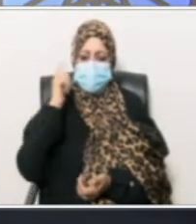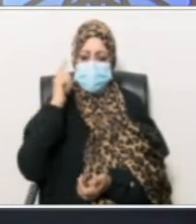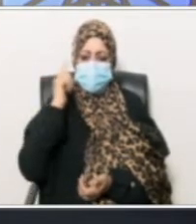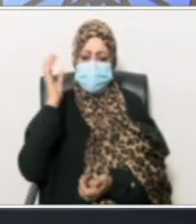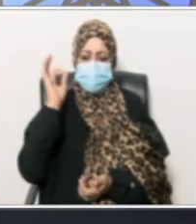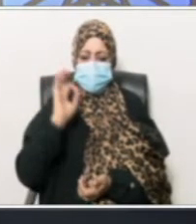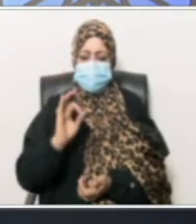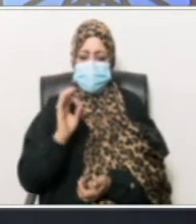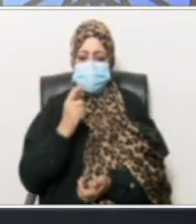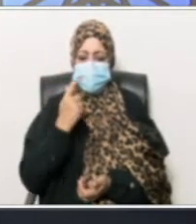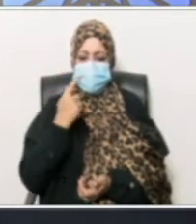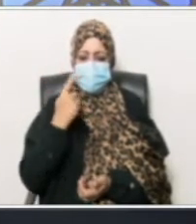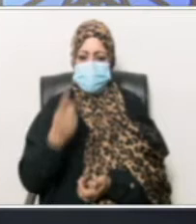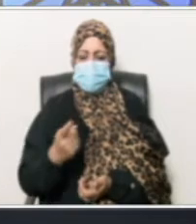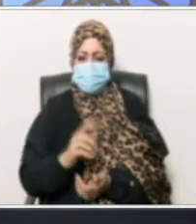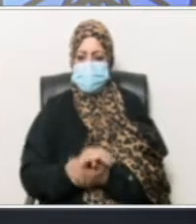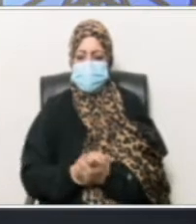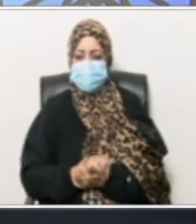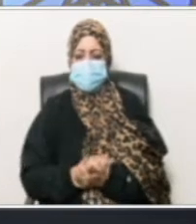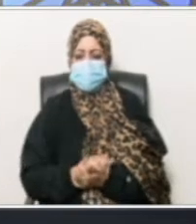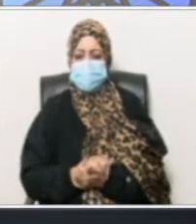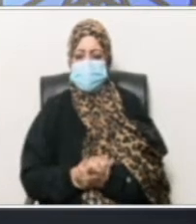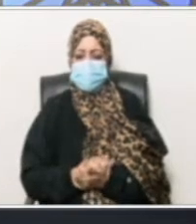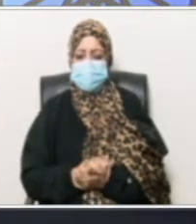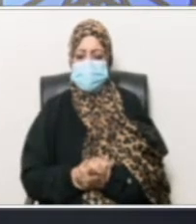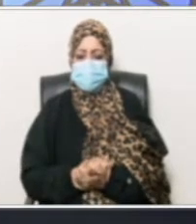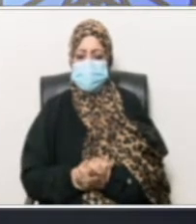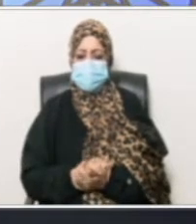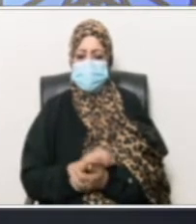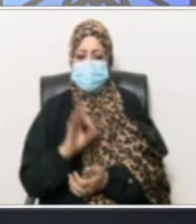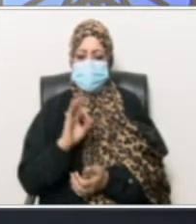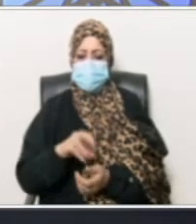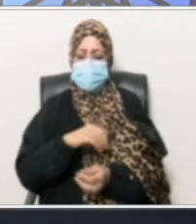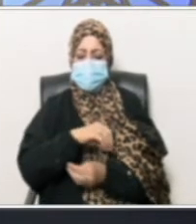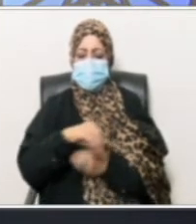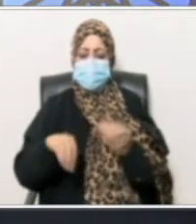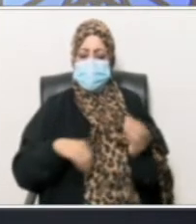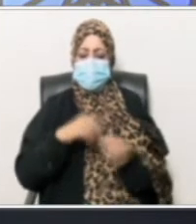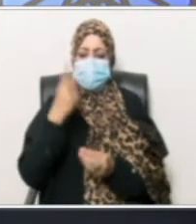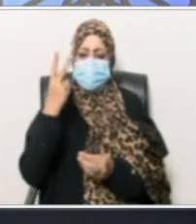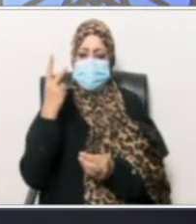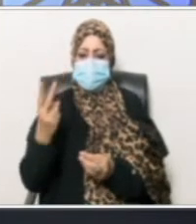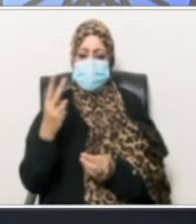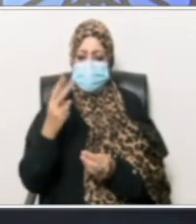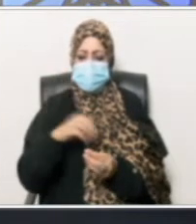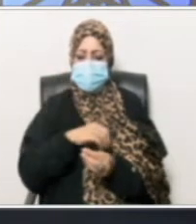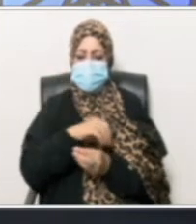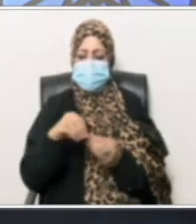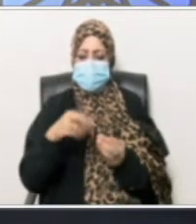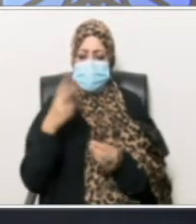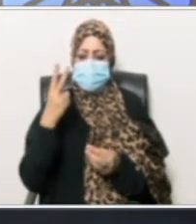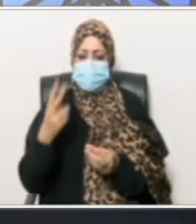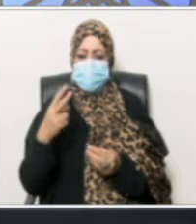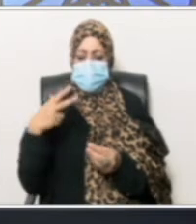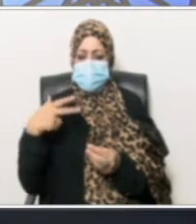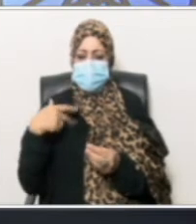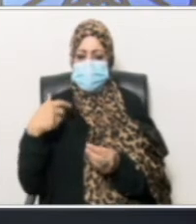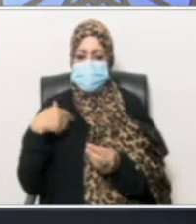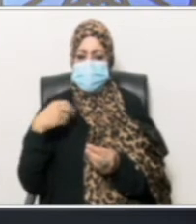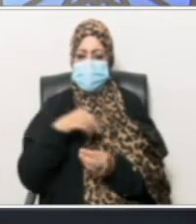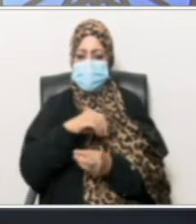يقول الحجة الثانية والعمرة الثانية اسمهما عقد نفعهما، ما فهمتهاش العبارة هذه.